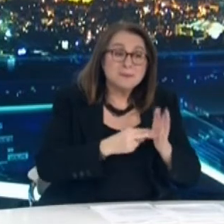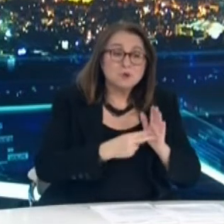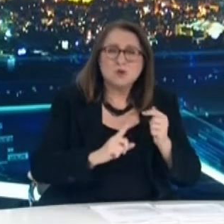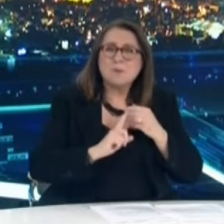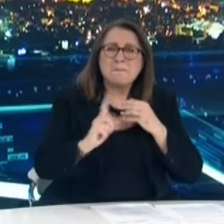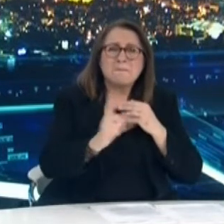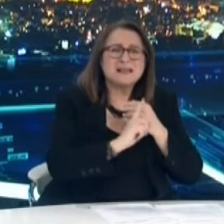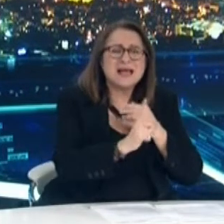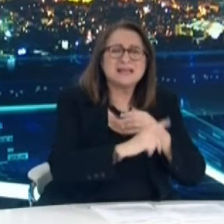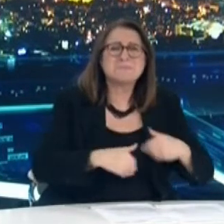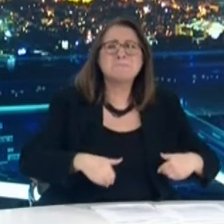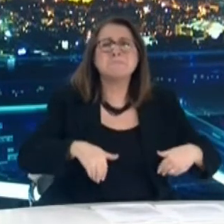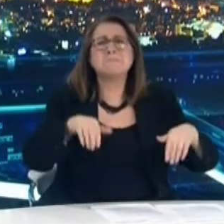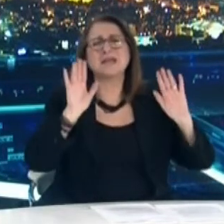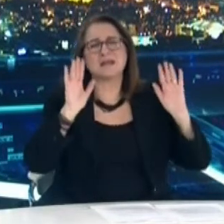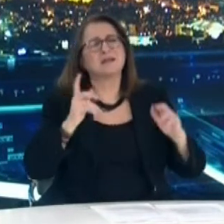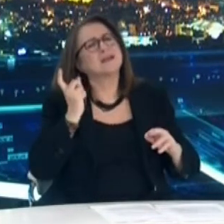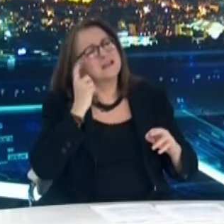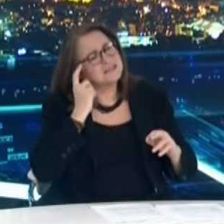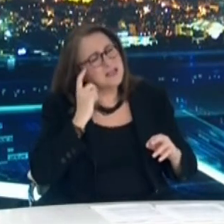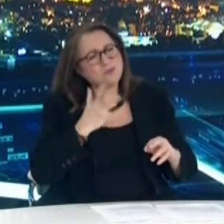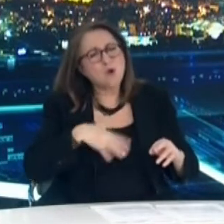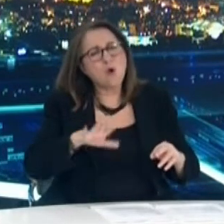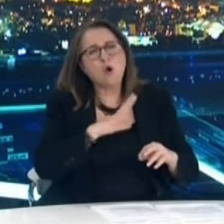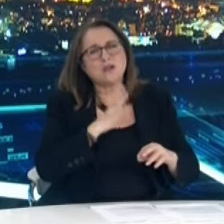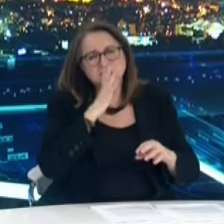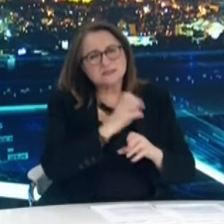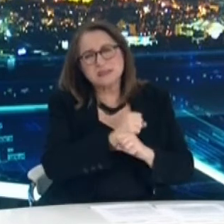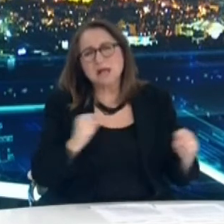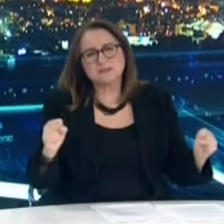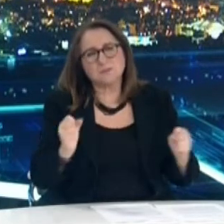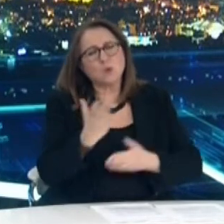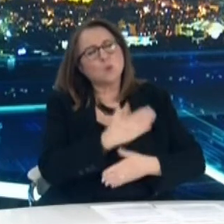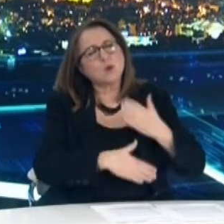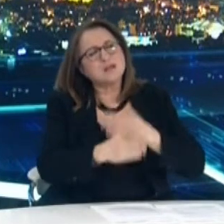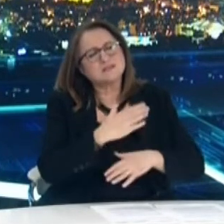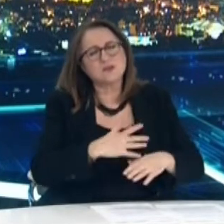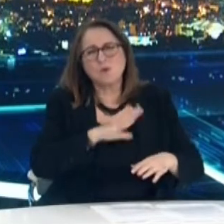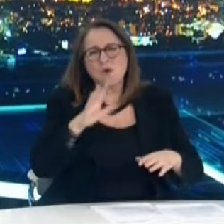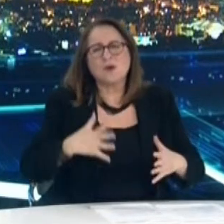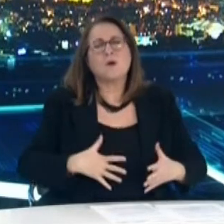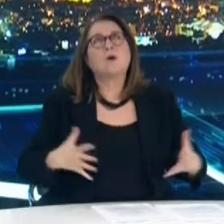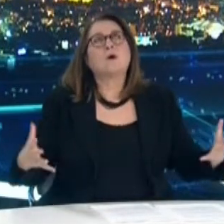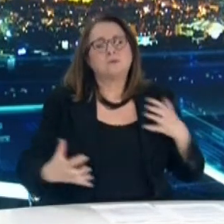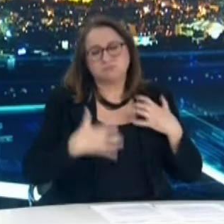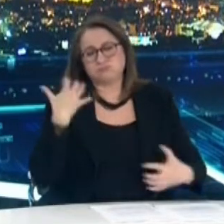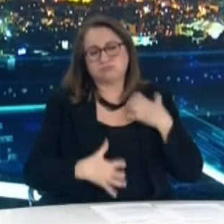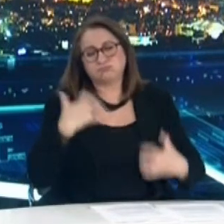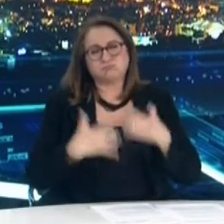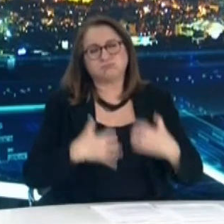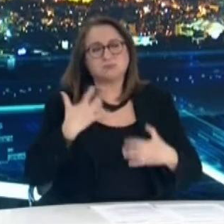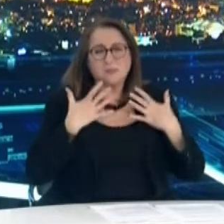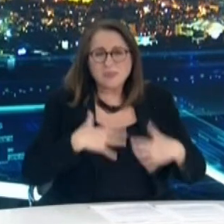μας. Καταλαβαίνουμε την κούραση που έχει προκαλέσει η δύσκολη νέα καθημερινότητα και την ανυπομονησία να αφήσουμε πίσω μας την πανδημία και τα μέτρα